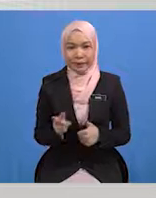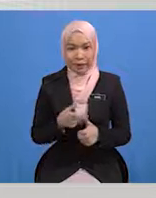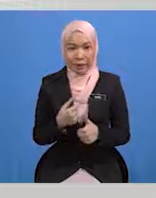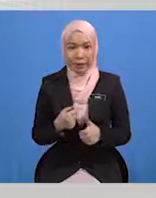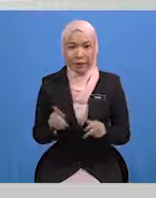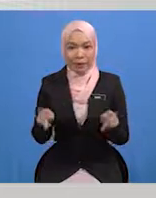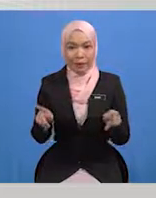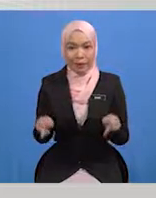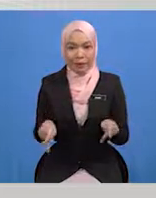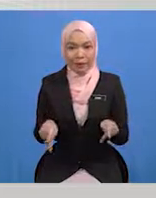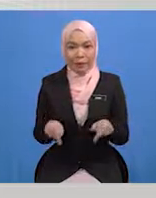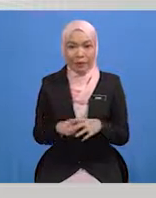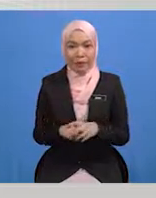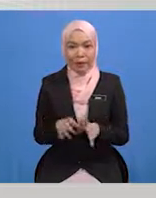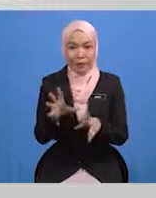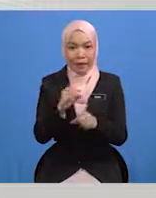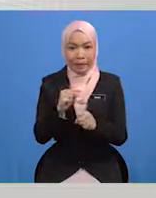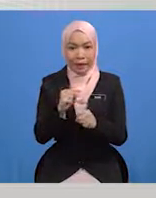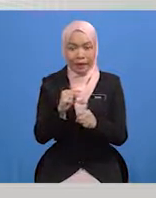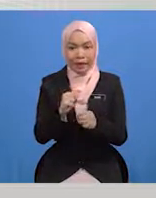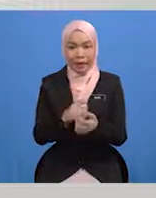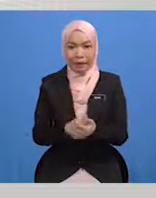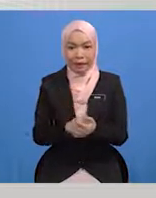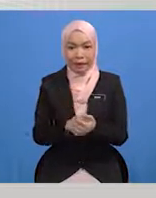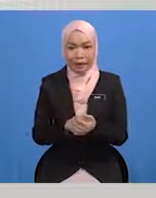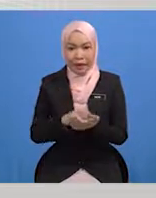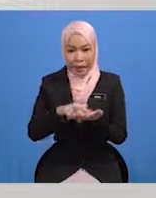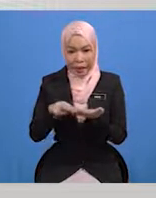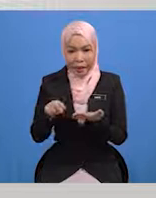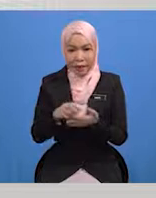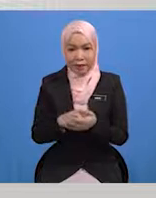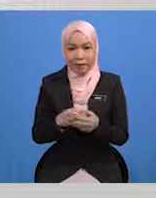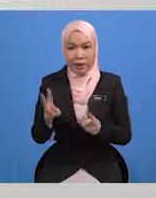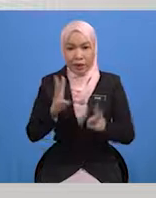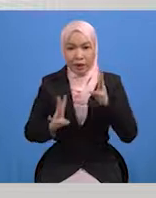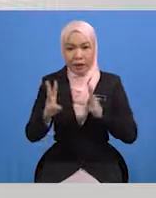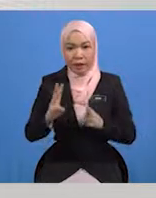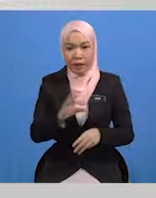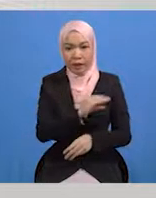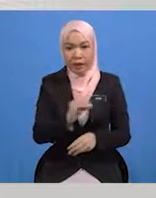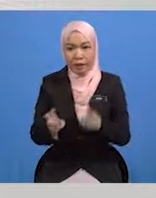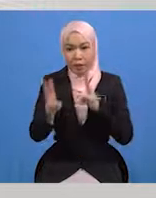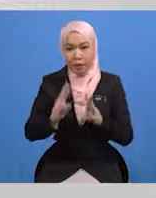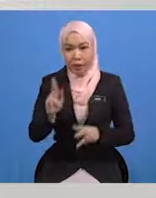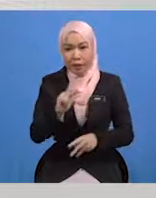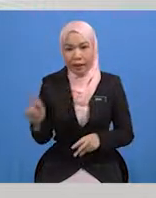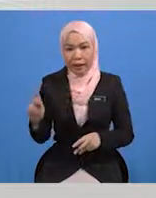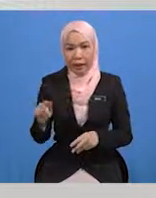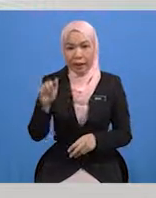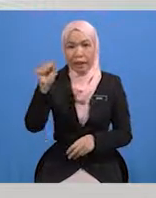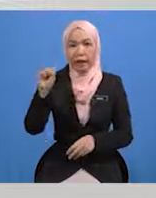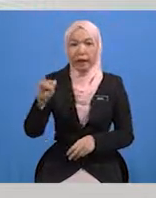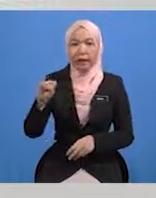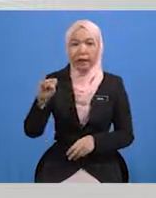pelajar seharusnya dapat menganalisis watak dan perwatakan Asiah Samiah yang